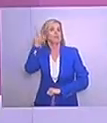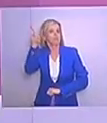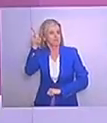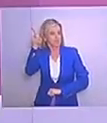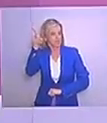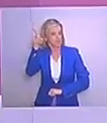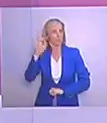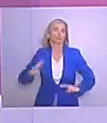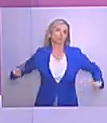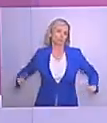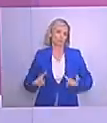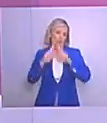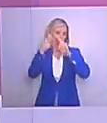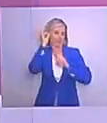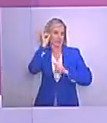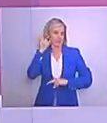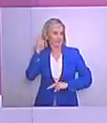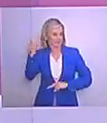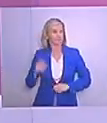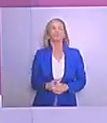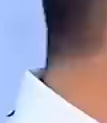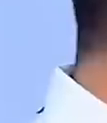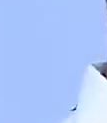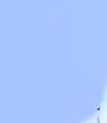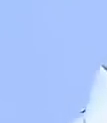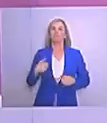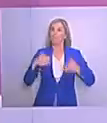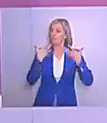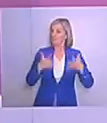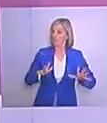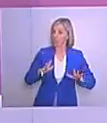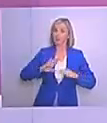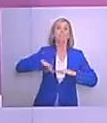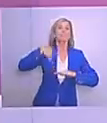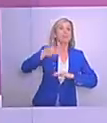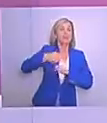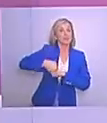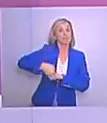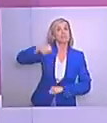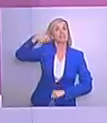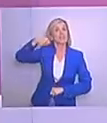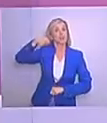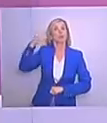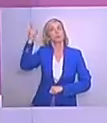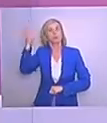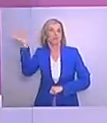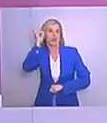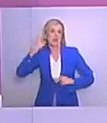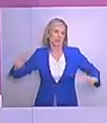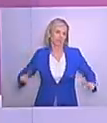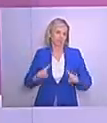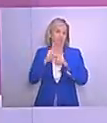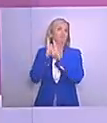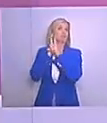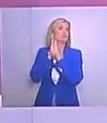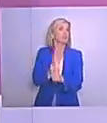εκλόγιμη. Τον κύριο Μαυράκη, που ήταν τελευταίο στην εκλογική μου περιφέρεια, τον έβαλε δεύτερο και εμένα τρίτη. Και μόλις μου το είπε,